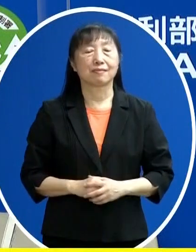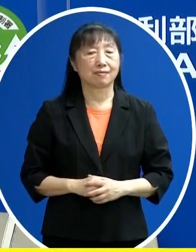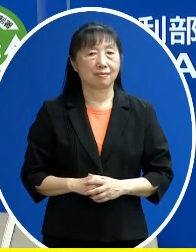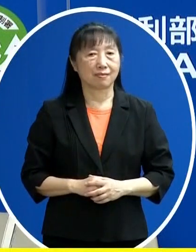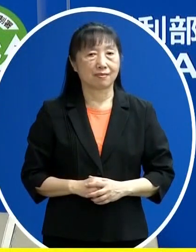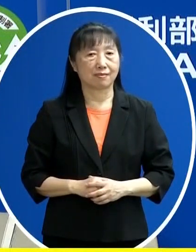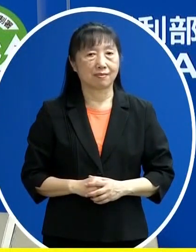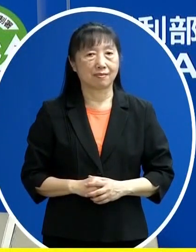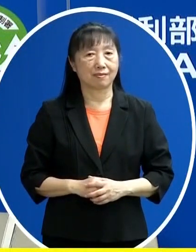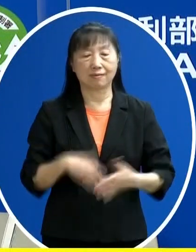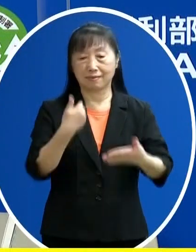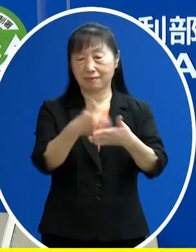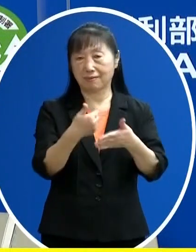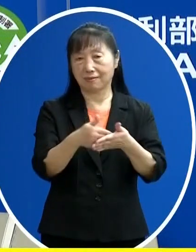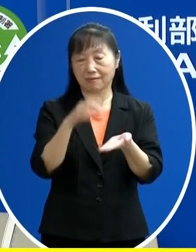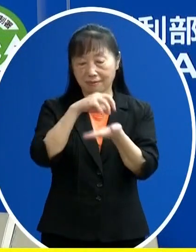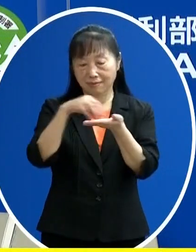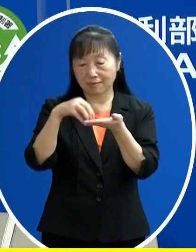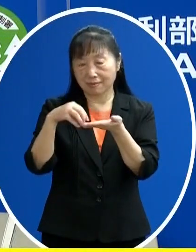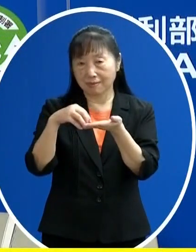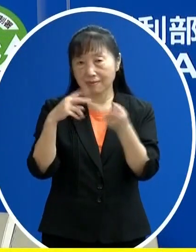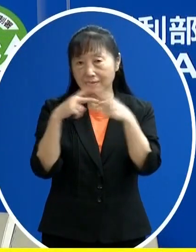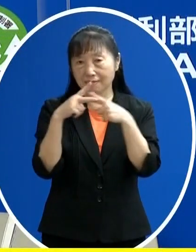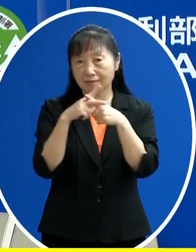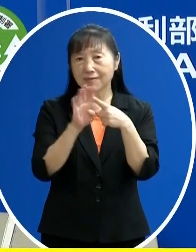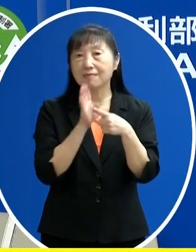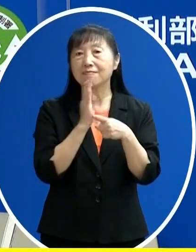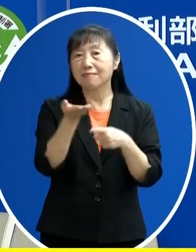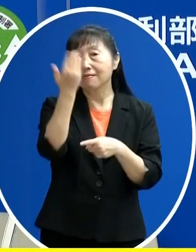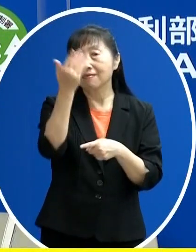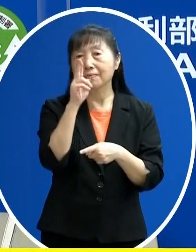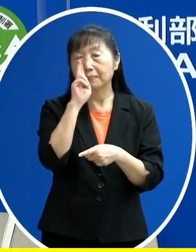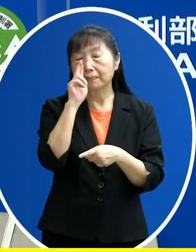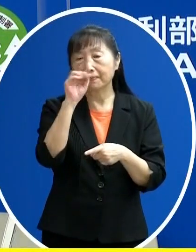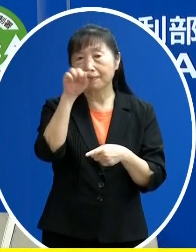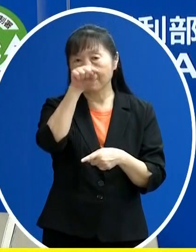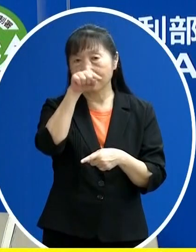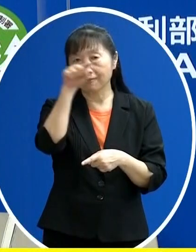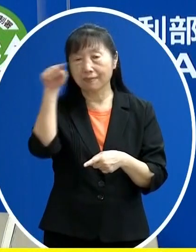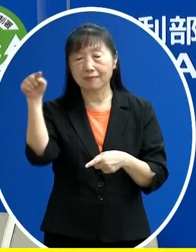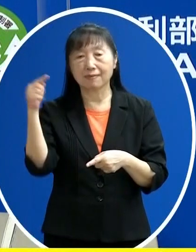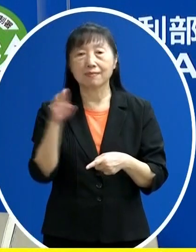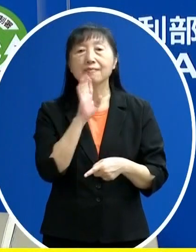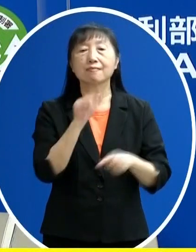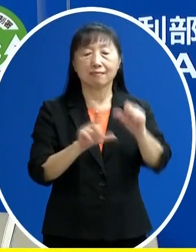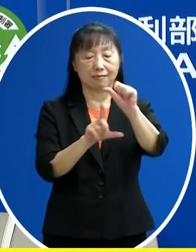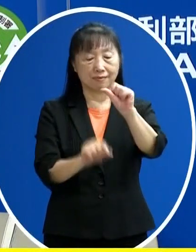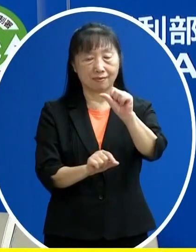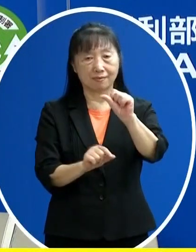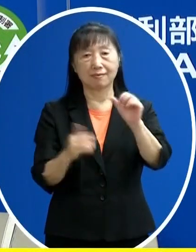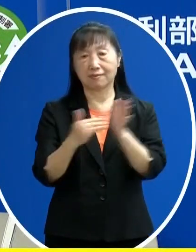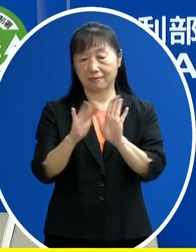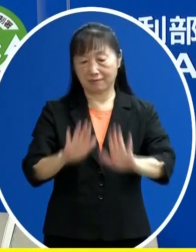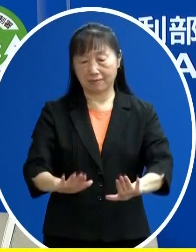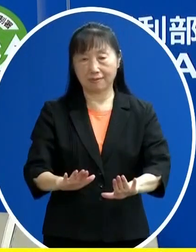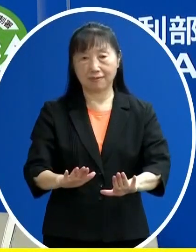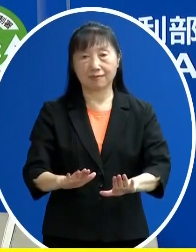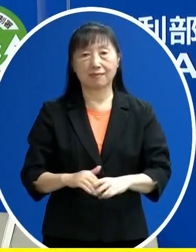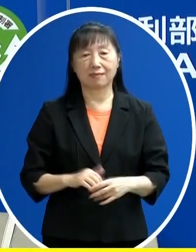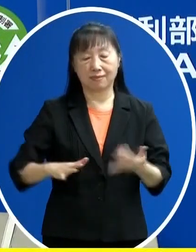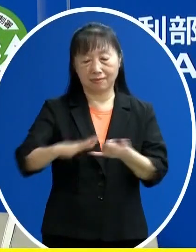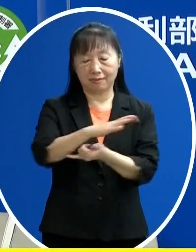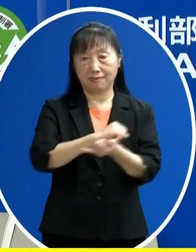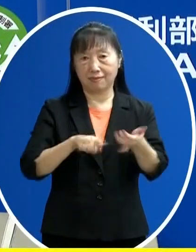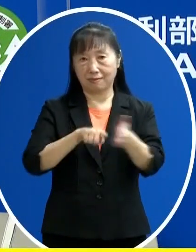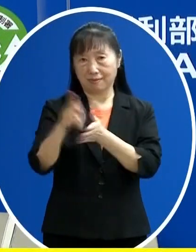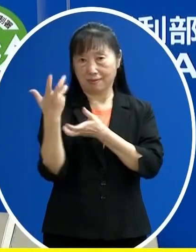个。图跟字比较小，不过最上面的这个棕色的线呢，是我们5月中到现在整个全国